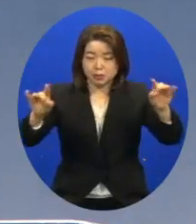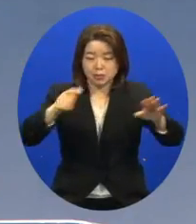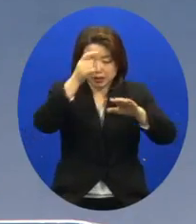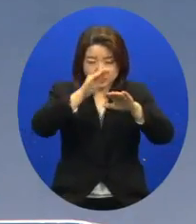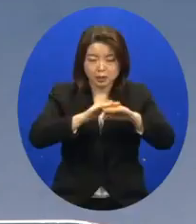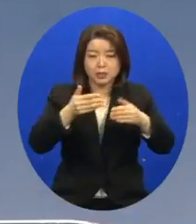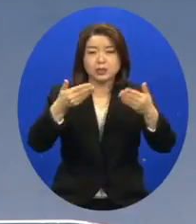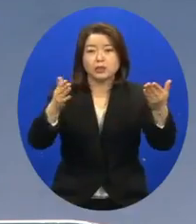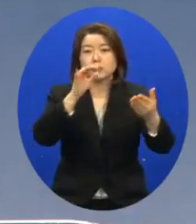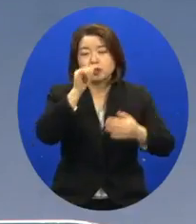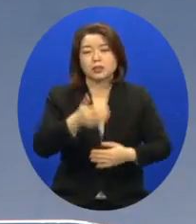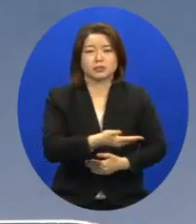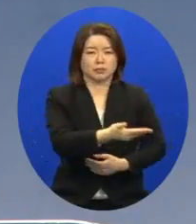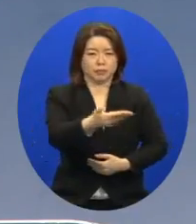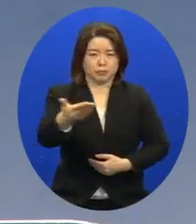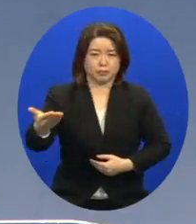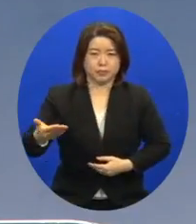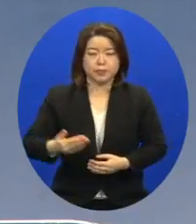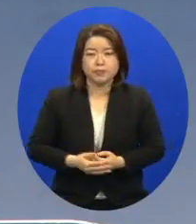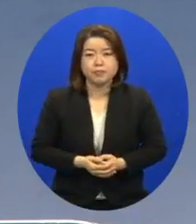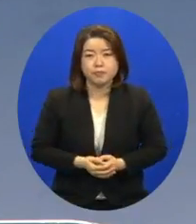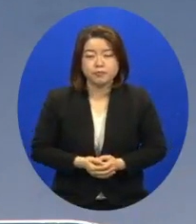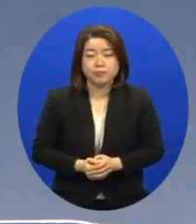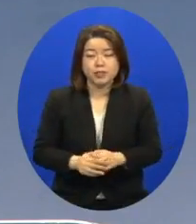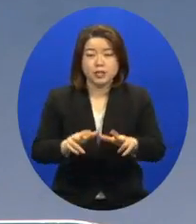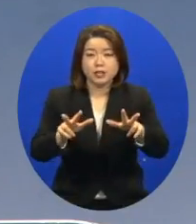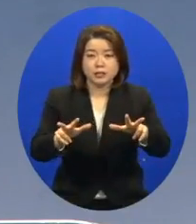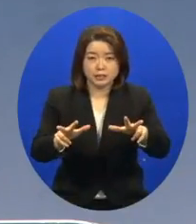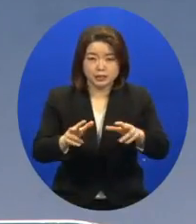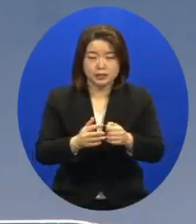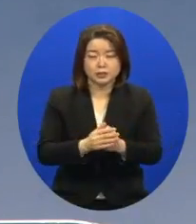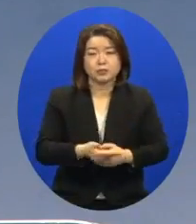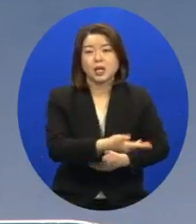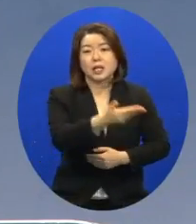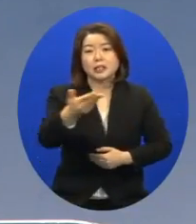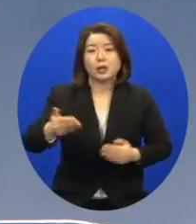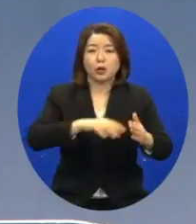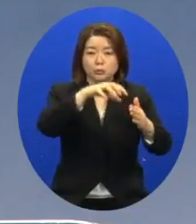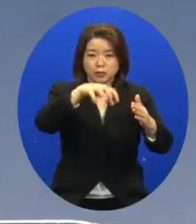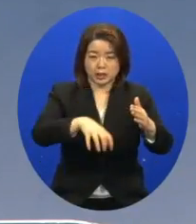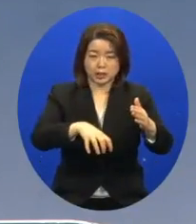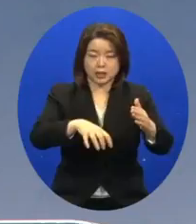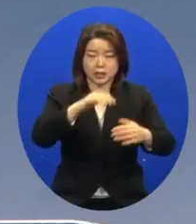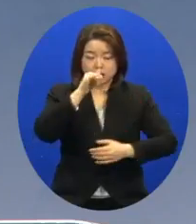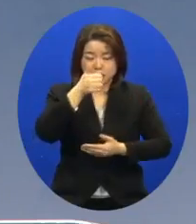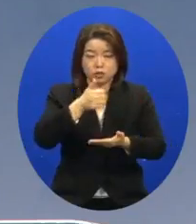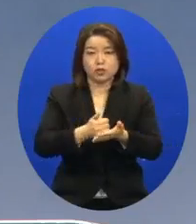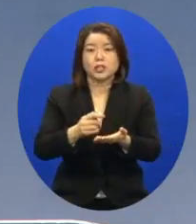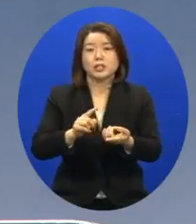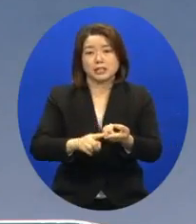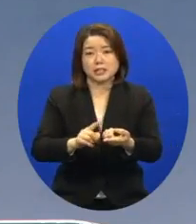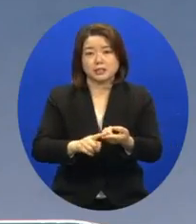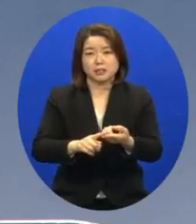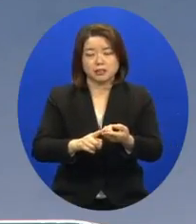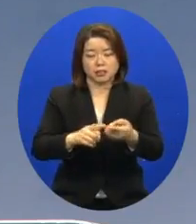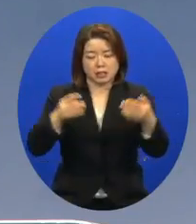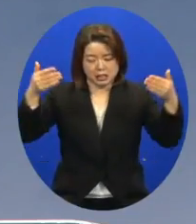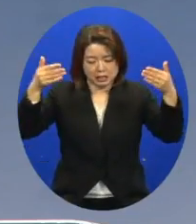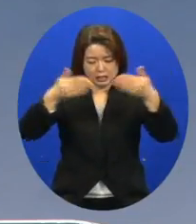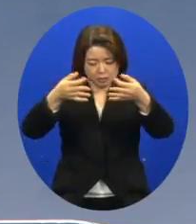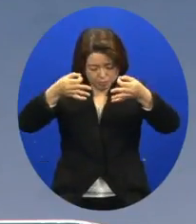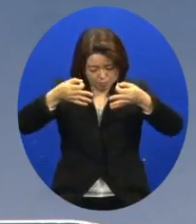계신 여러분 여러분 지금 여러분 안에 있는 죄를 주목해야